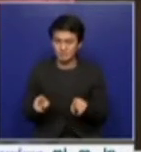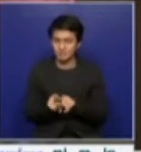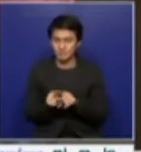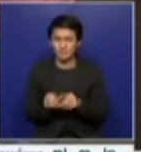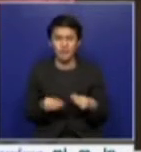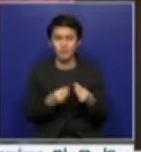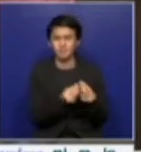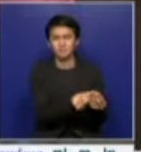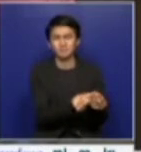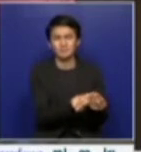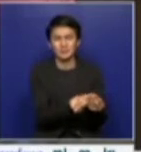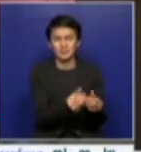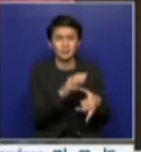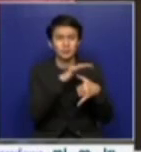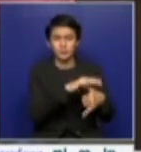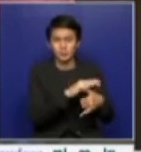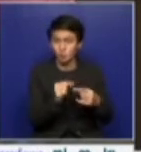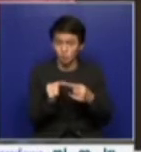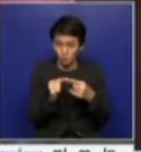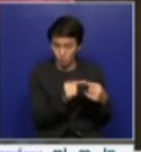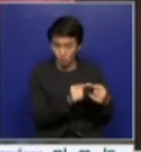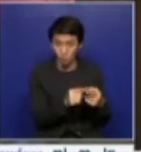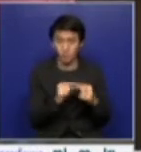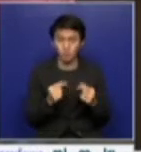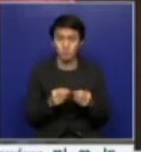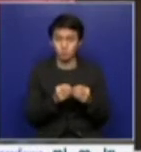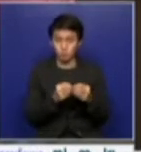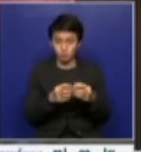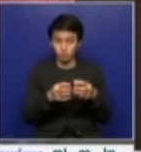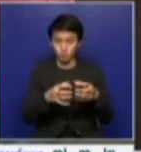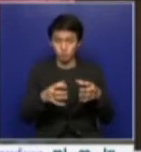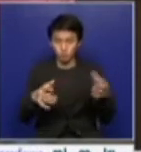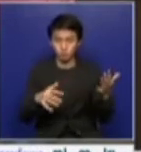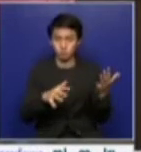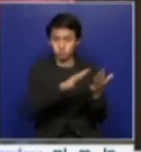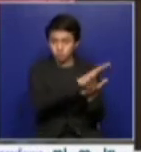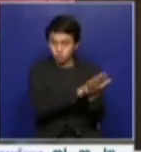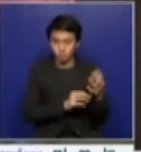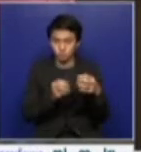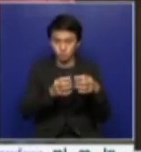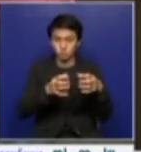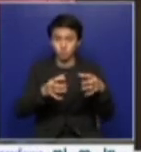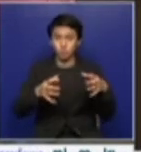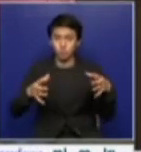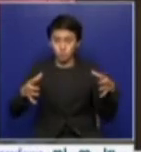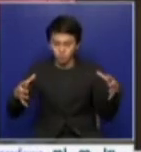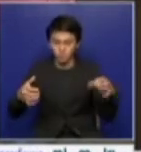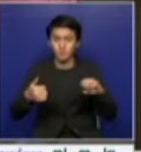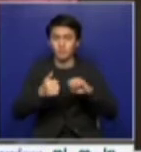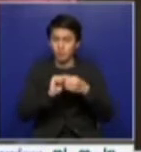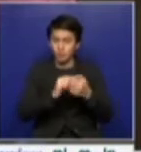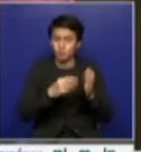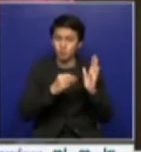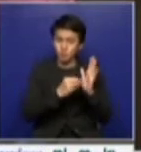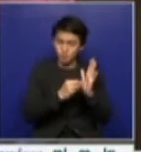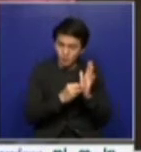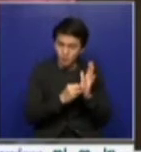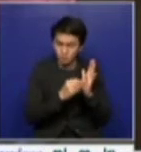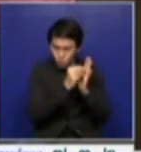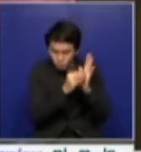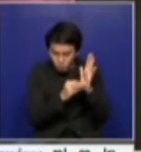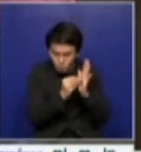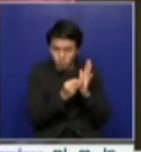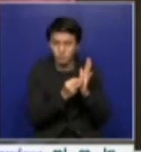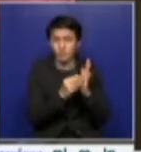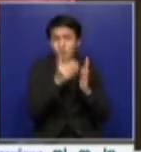ผู้ชมนมแต่เมื่อการชุมนุมได้ขยายตัวออกไปทั่วประเทศตามกรุงเทพหลายจุดและ